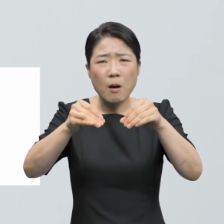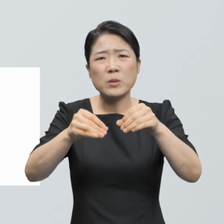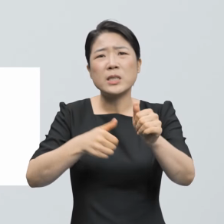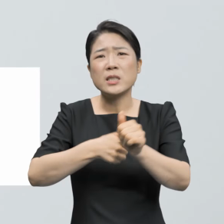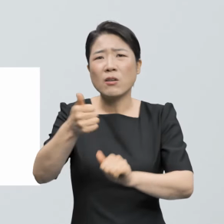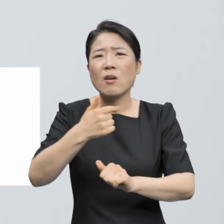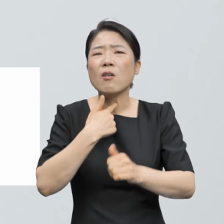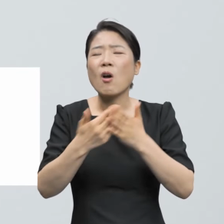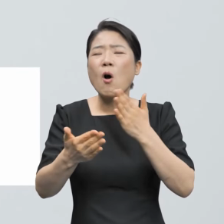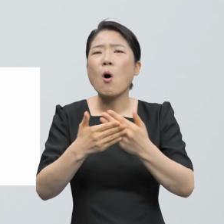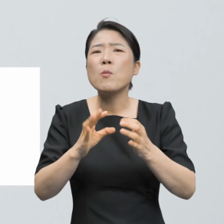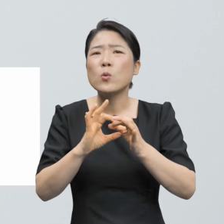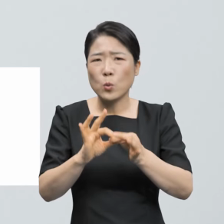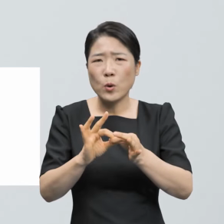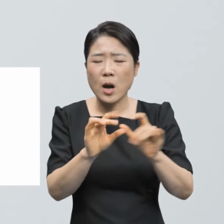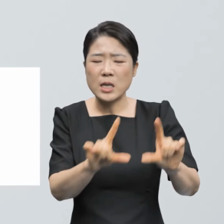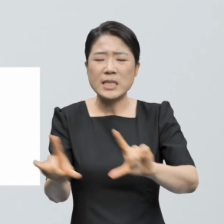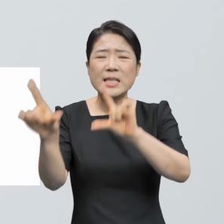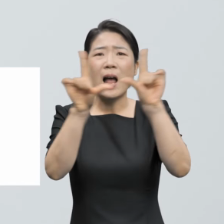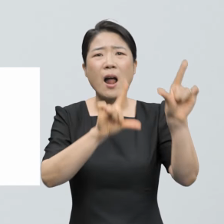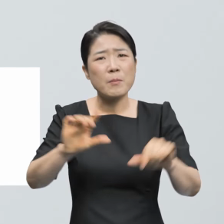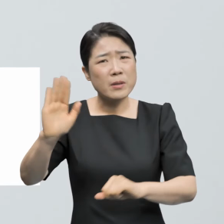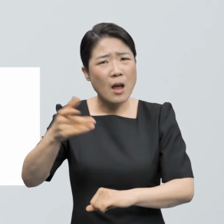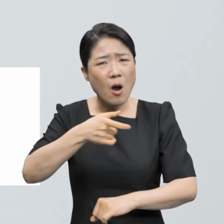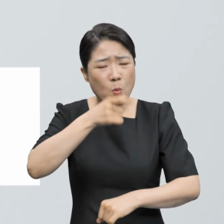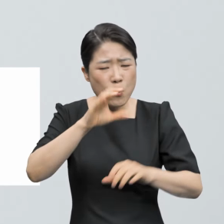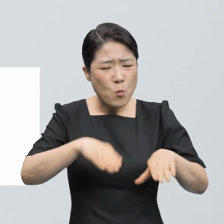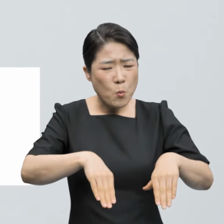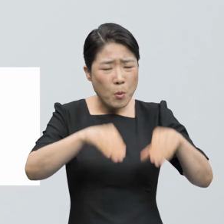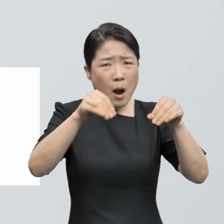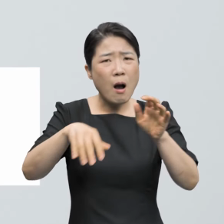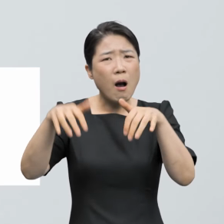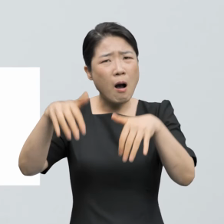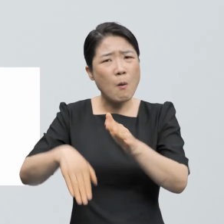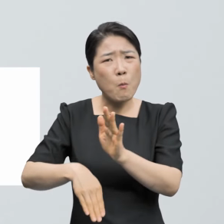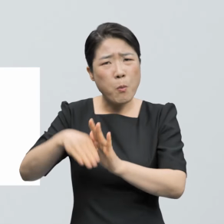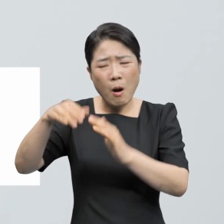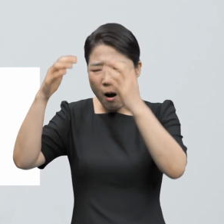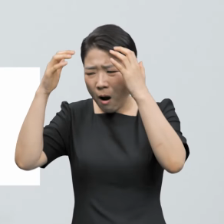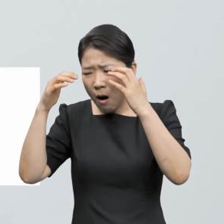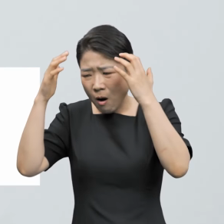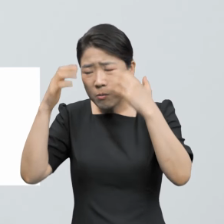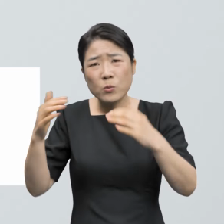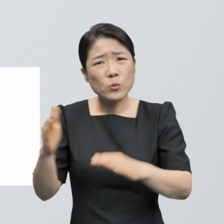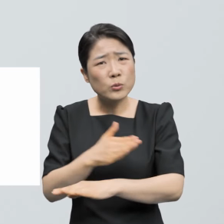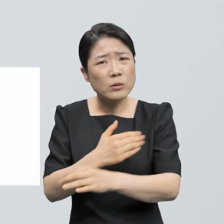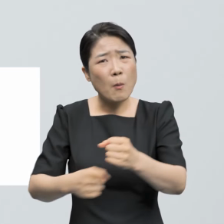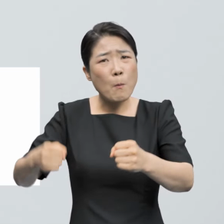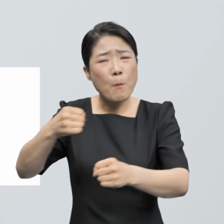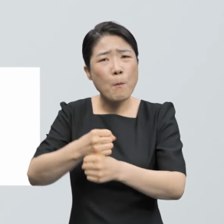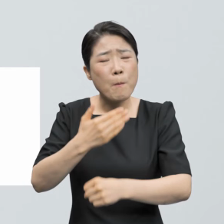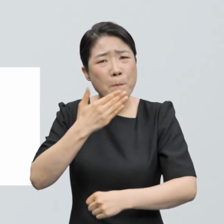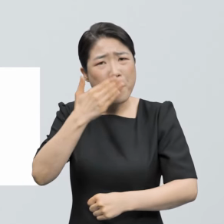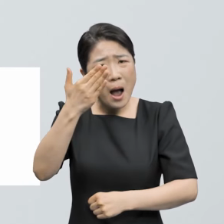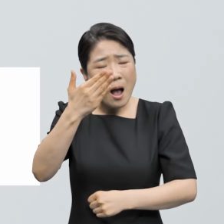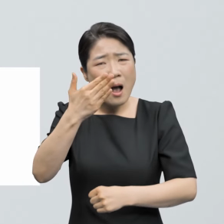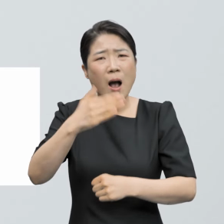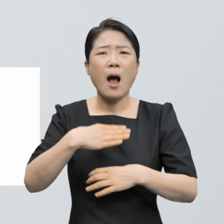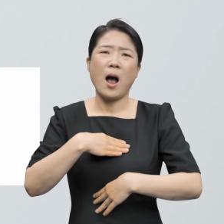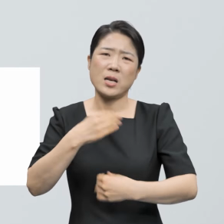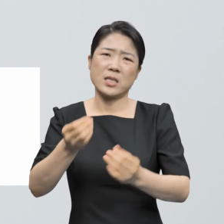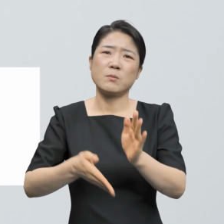키워 일상이 되어버리는 가뭄, 홍수, 폭염으로부터 회복력을